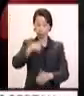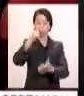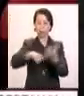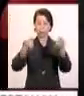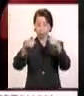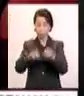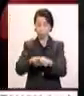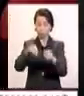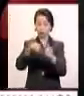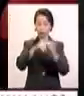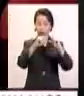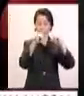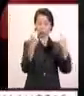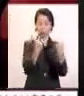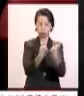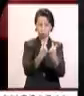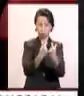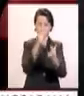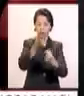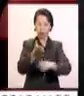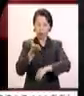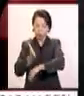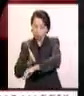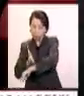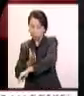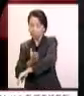berlaku di dalam grouping, kita akan perbaiki